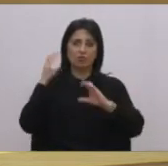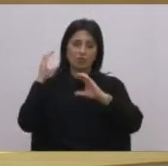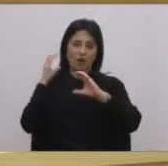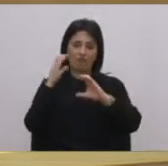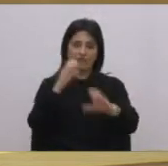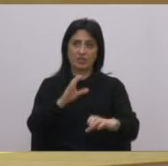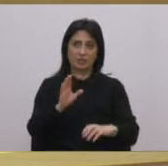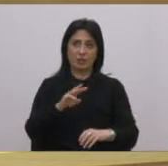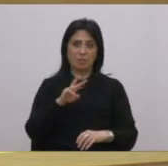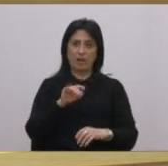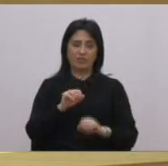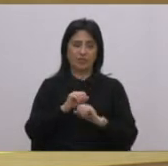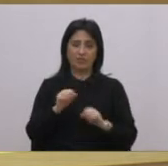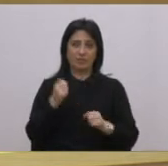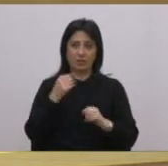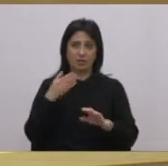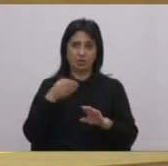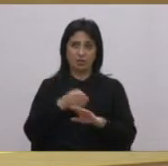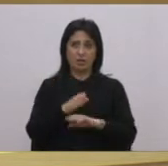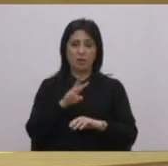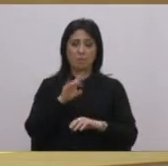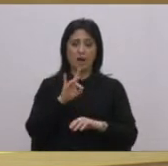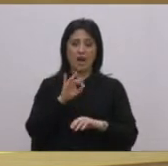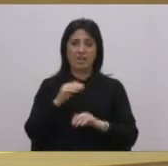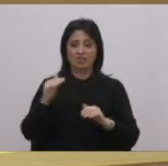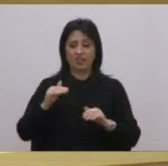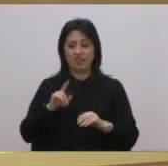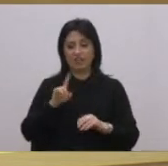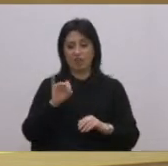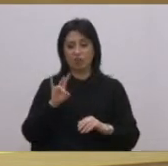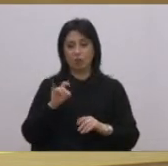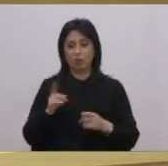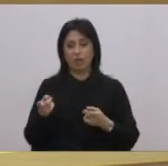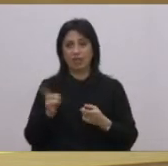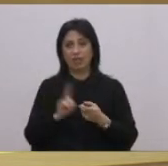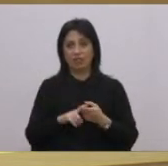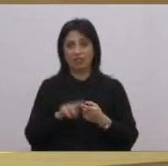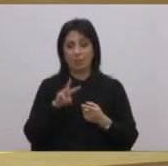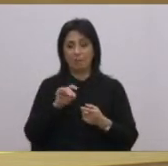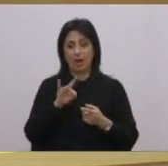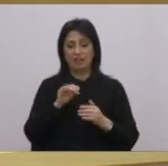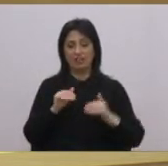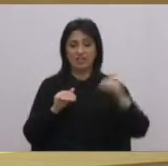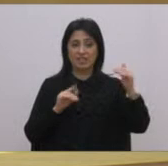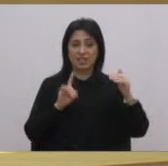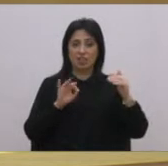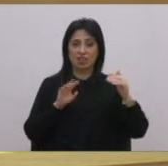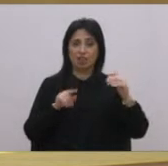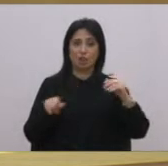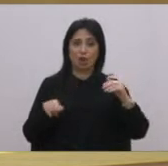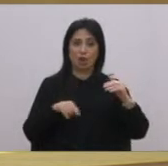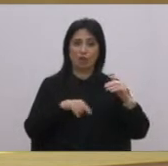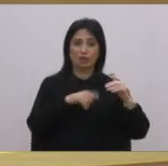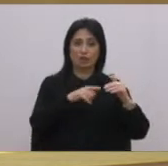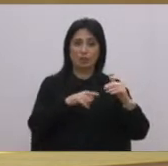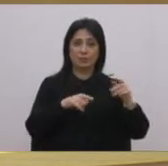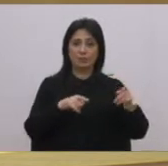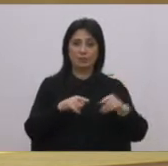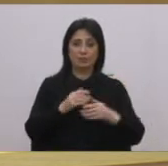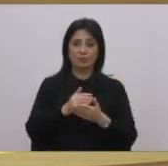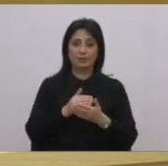ავტომობილებისგან. ამავე დროს მარტვილის ქვედა ზონა, რომ დაუკავშირდეს მარტვილის ზედა ზონას, რესპუბლიკური